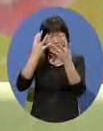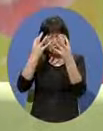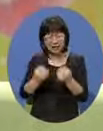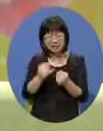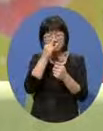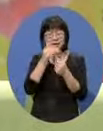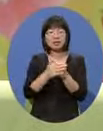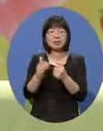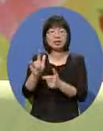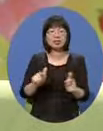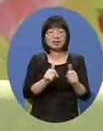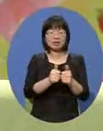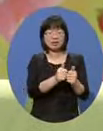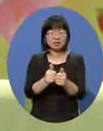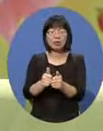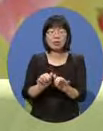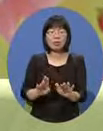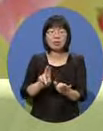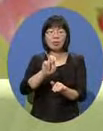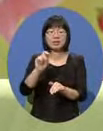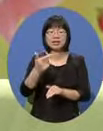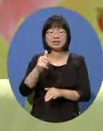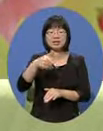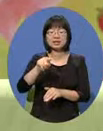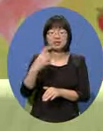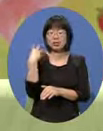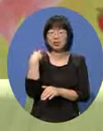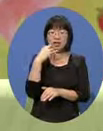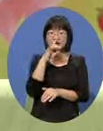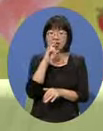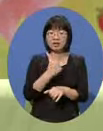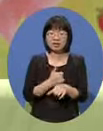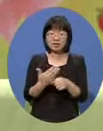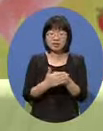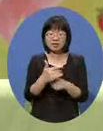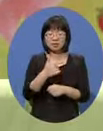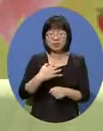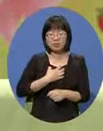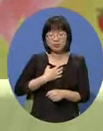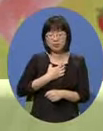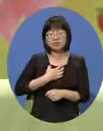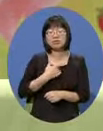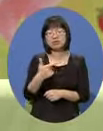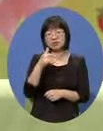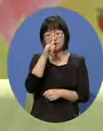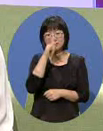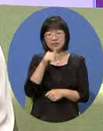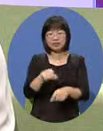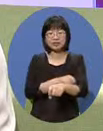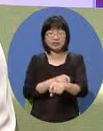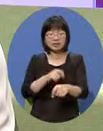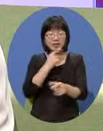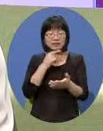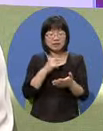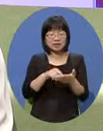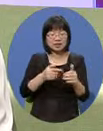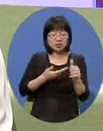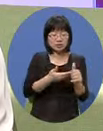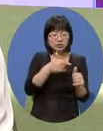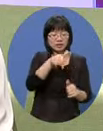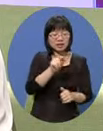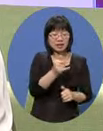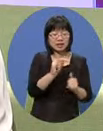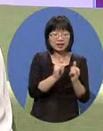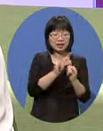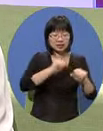되니까 어떻게 하루 종일 쫓아다니면서 뭐 매니저 역할을 할 수도 없는 거고 정말 너무나 불안하네요, 선생님. 그렇죠. 특히 이제 가해 행동을 할까봐 많이